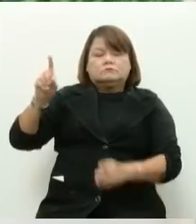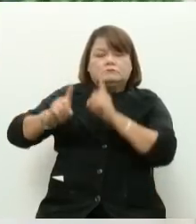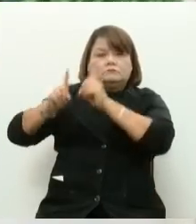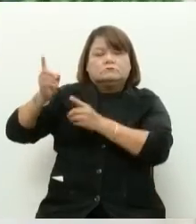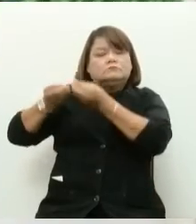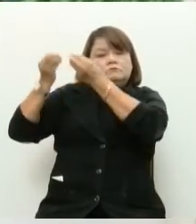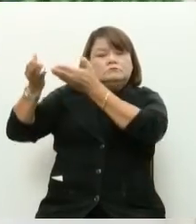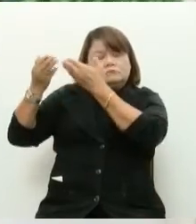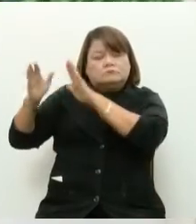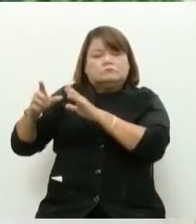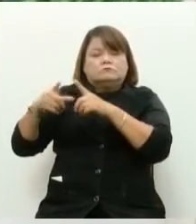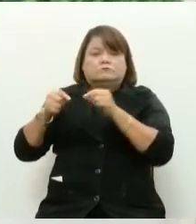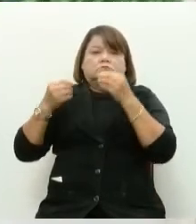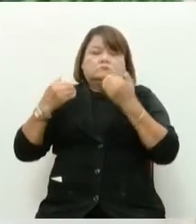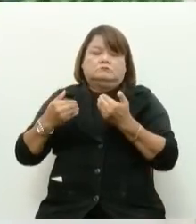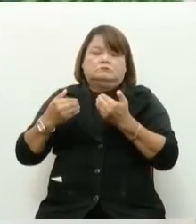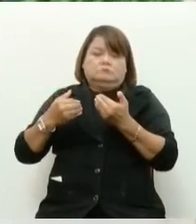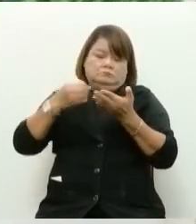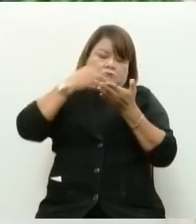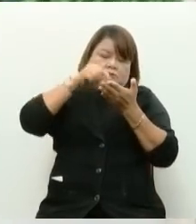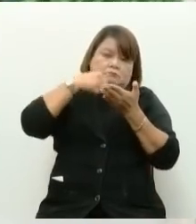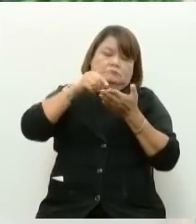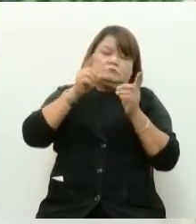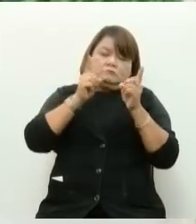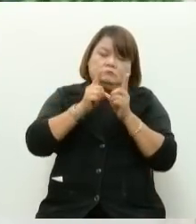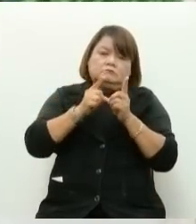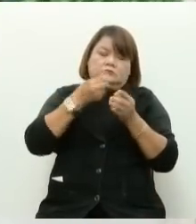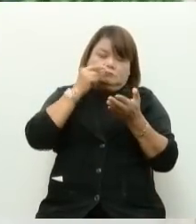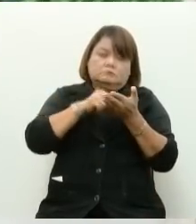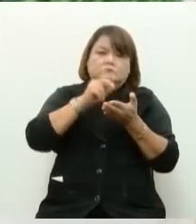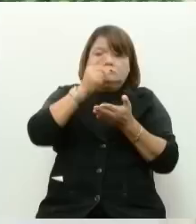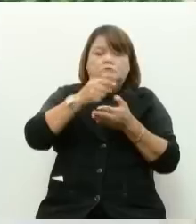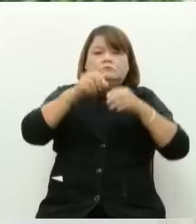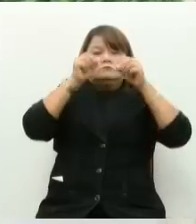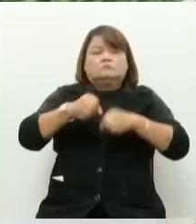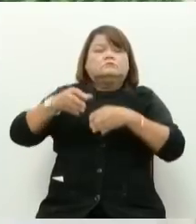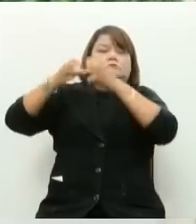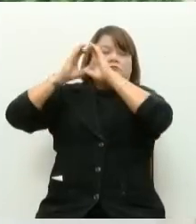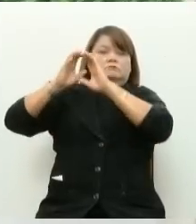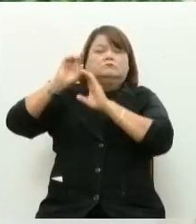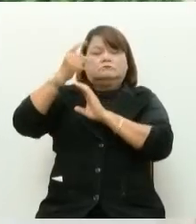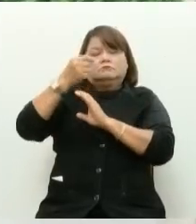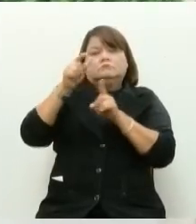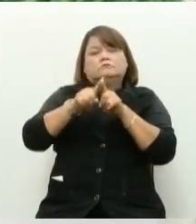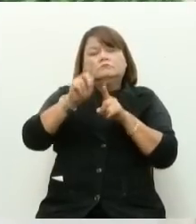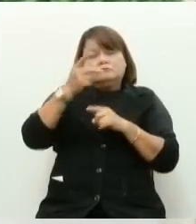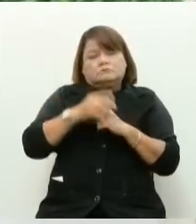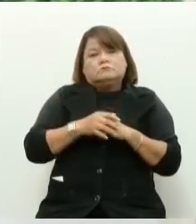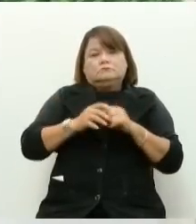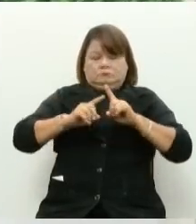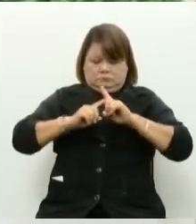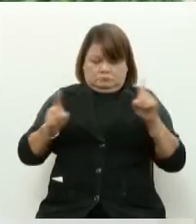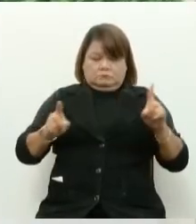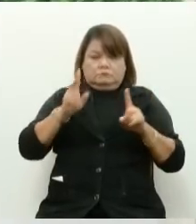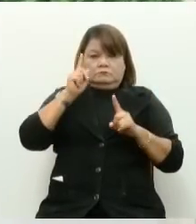ครับกรณีนี้ถ้ามาตรวจสอบพบข้อสังเกตภายหลังอันนี้ก็สามารถทบทวนได้เช่นเดียวกันนะครับก็คือแต่ว่าทางเ